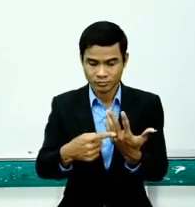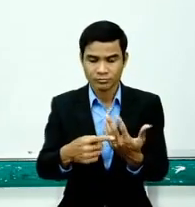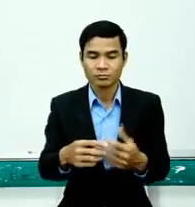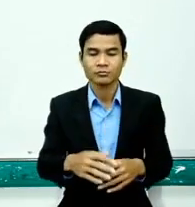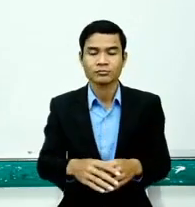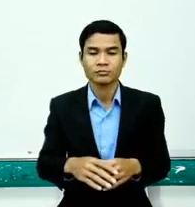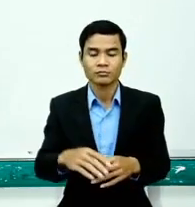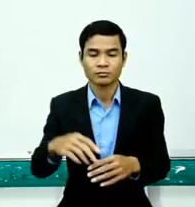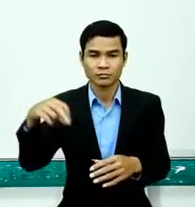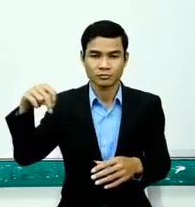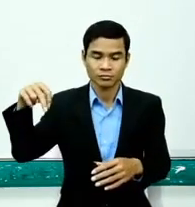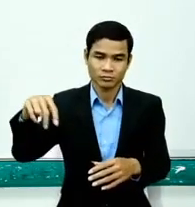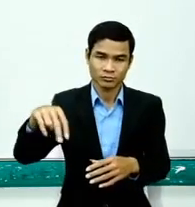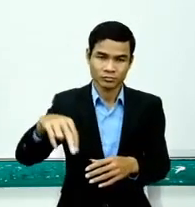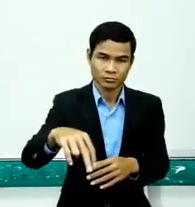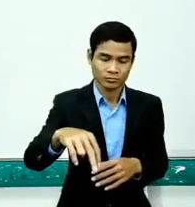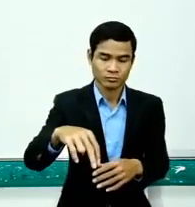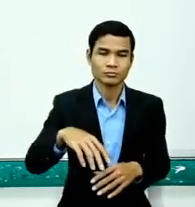ចុះ